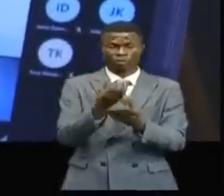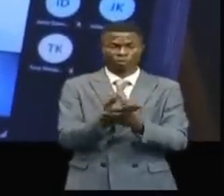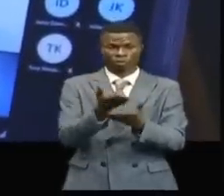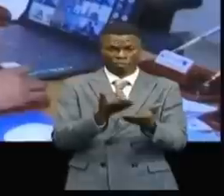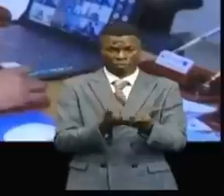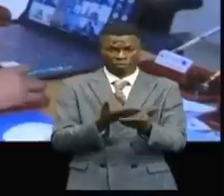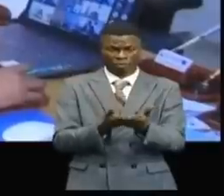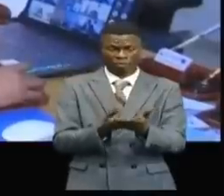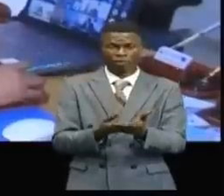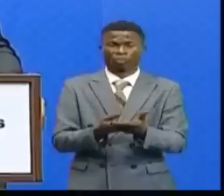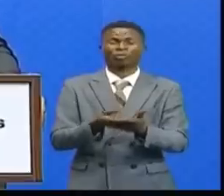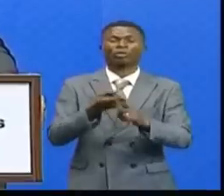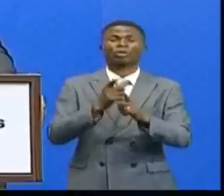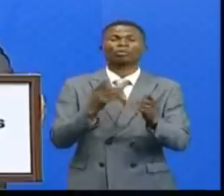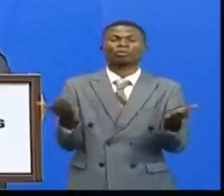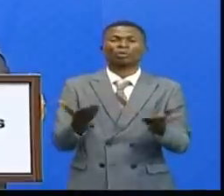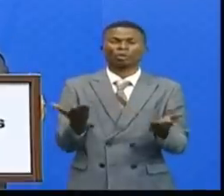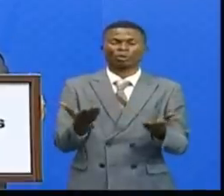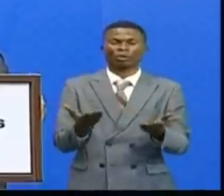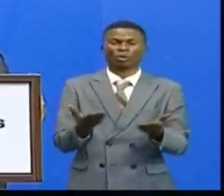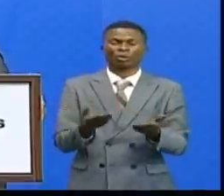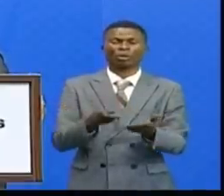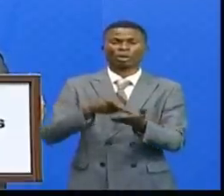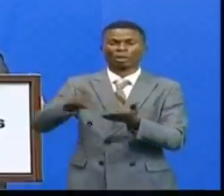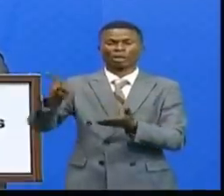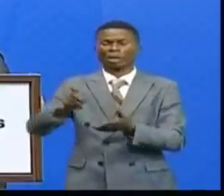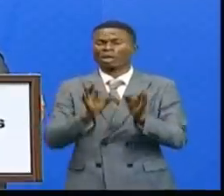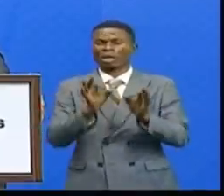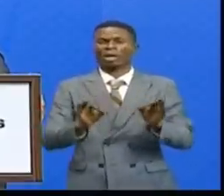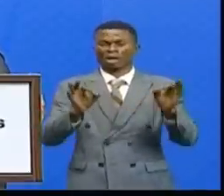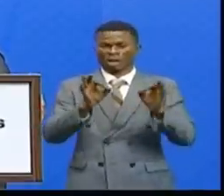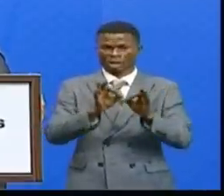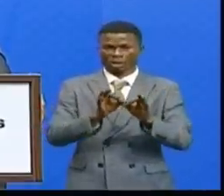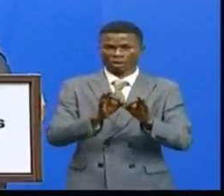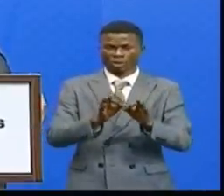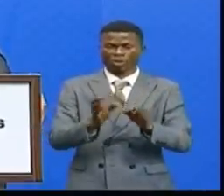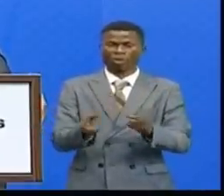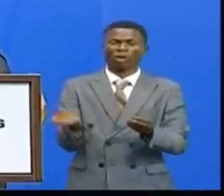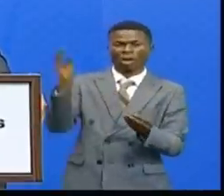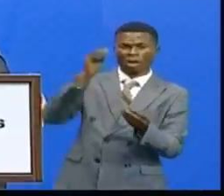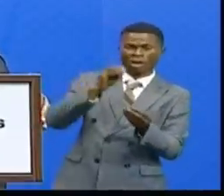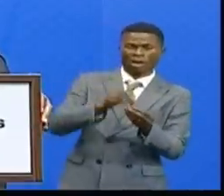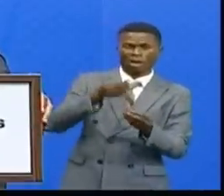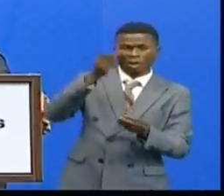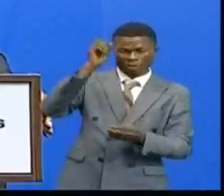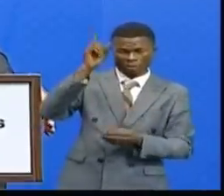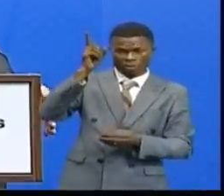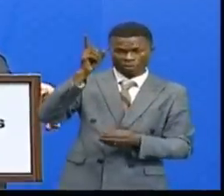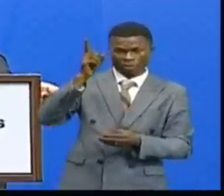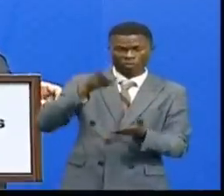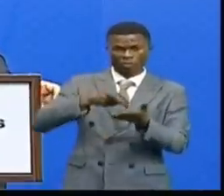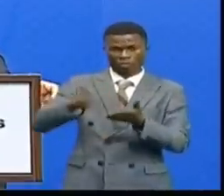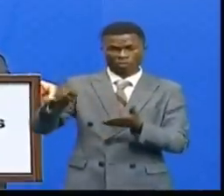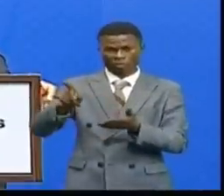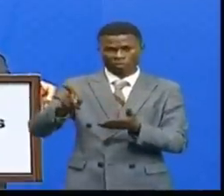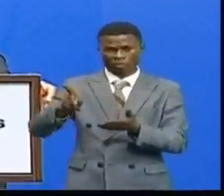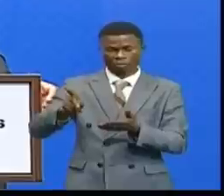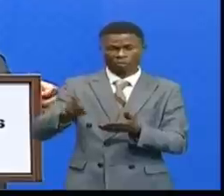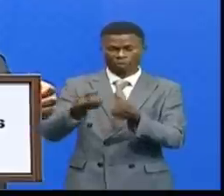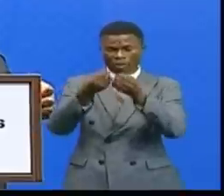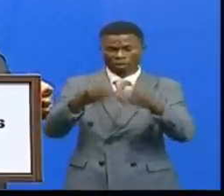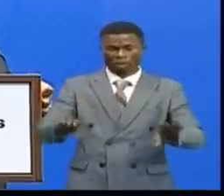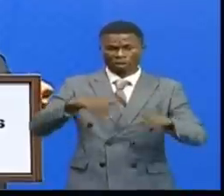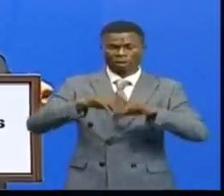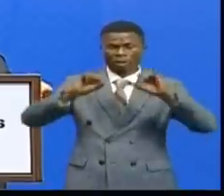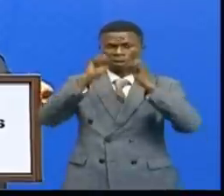Ces dépenses ont été marquées, entre autres, par des paiements importants au titre des subventions, principalement les paiements des pertes et manques à gagner aux